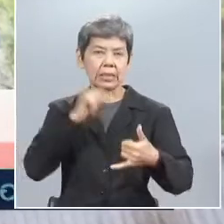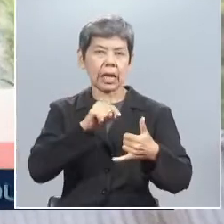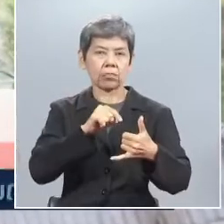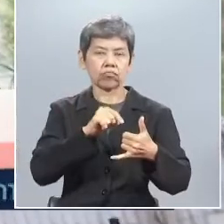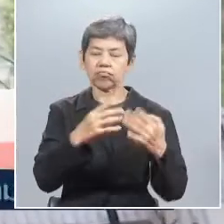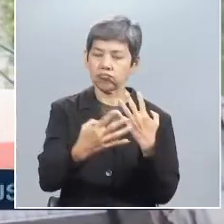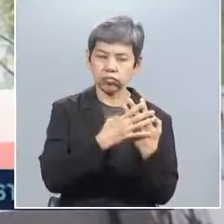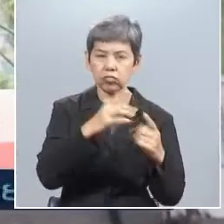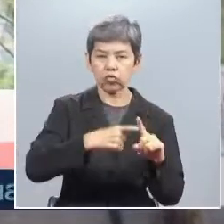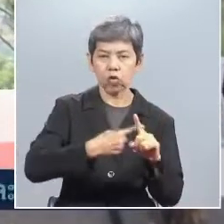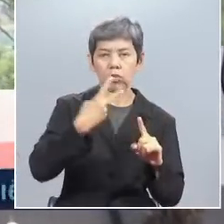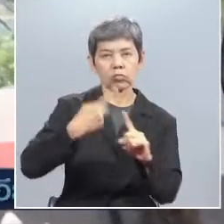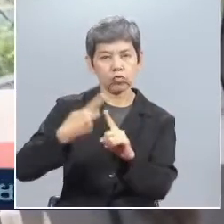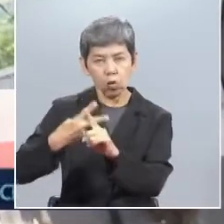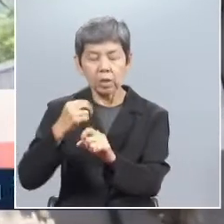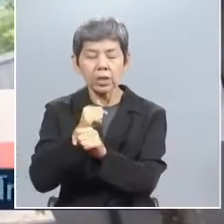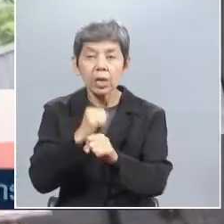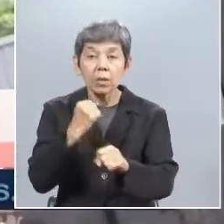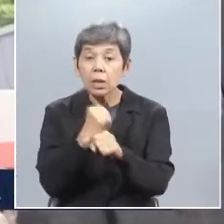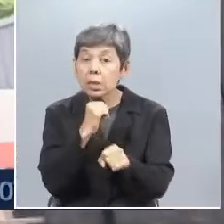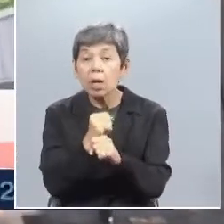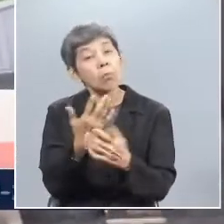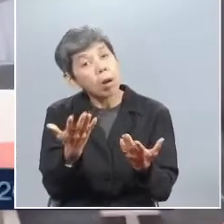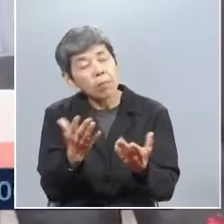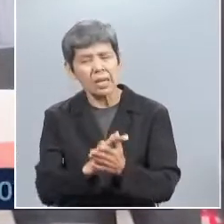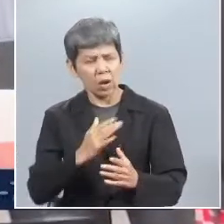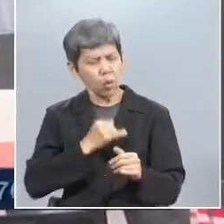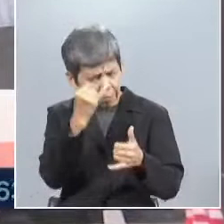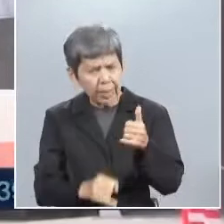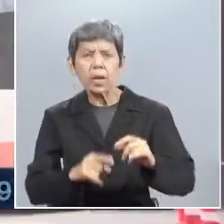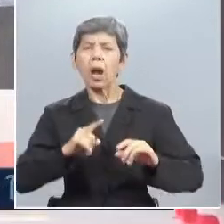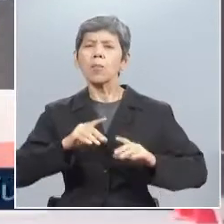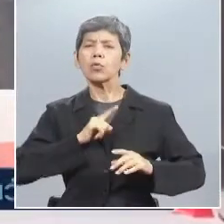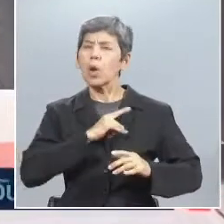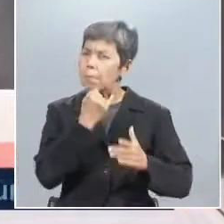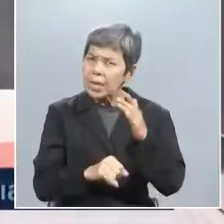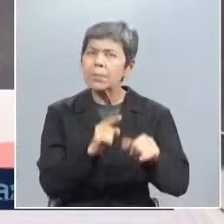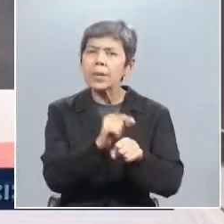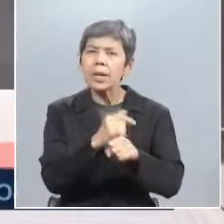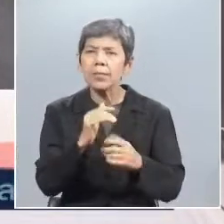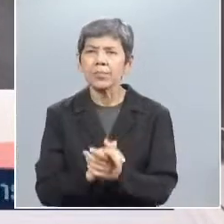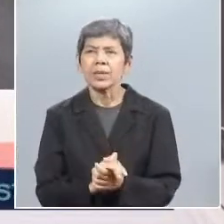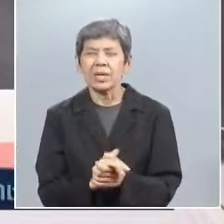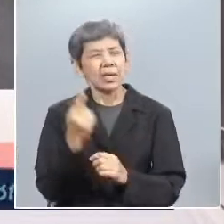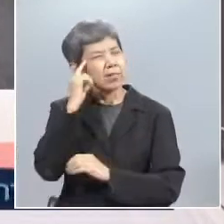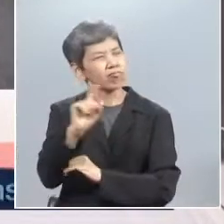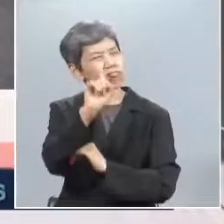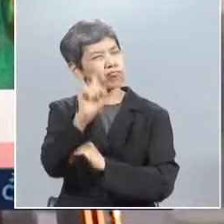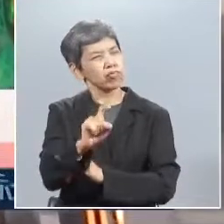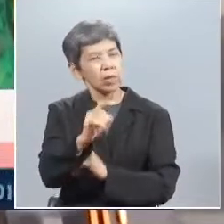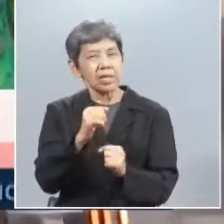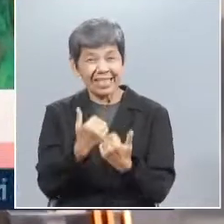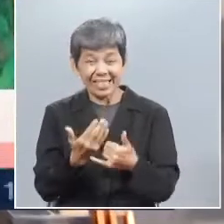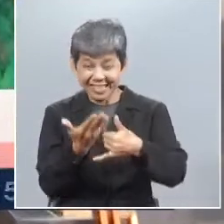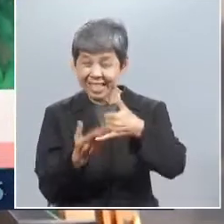คนละ 2เดือนจะถือว่าไม่ได้ดำเนินการตรงไหนคนผิดก็รับผิดชอบแล้วส่วนข้อสงสัยเรื่องทำลาย